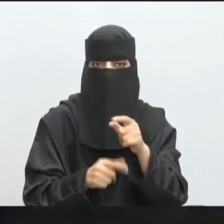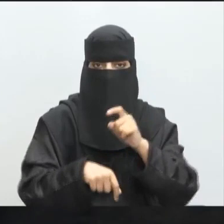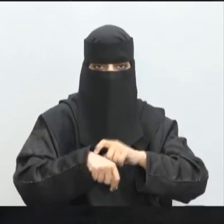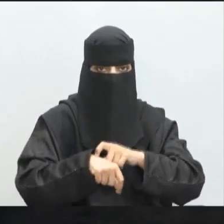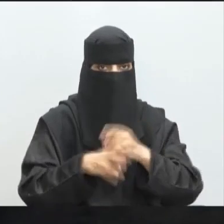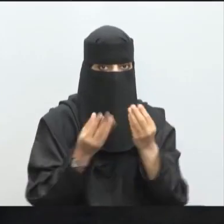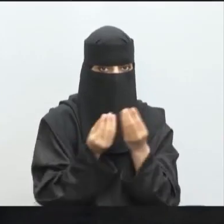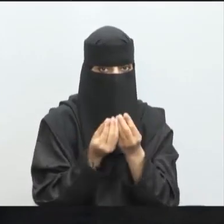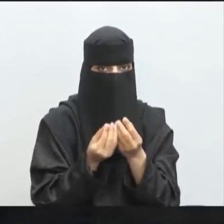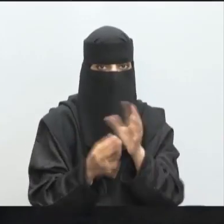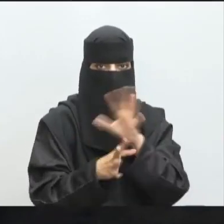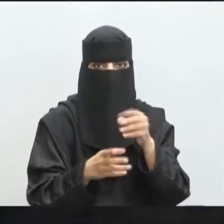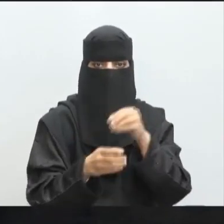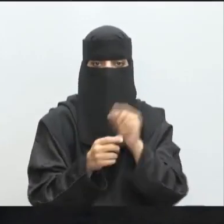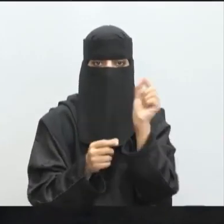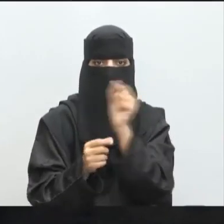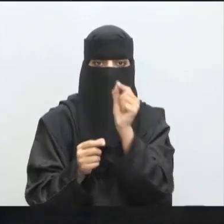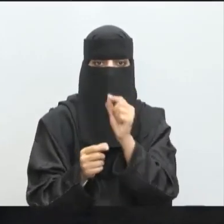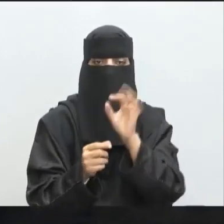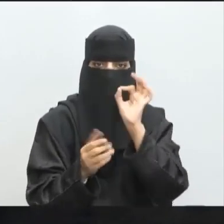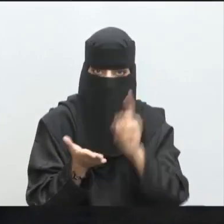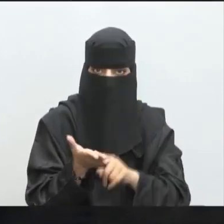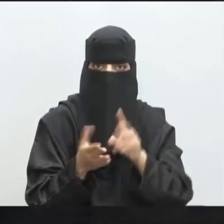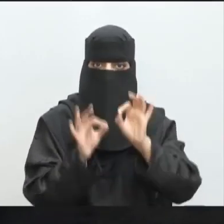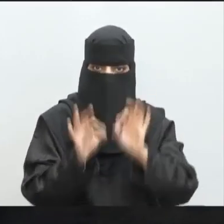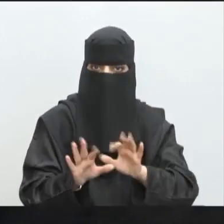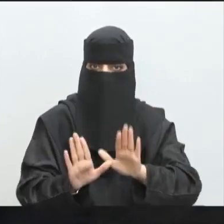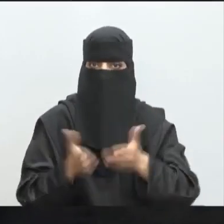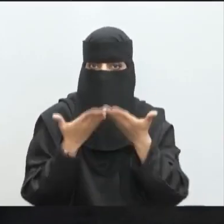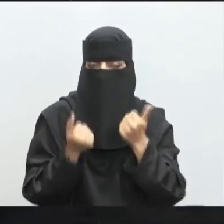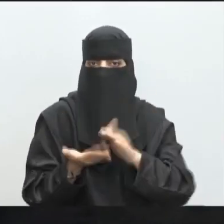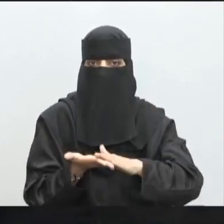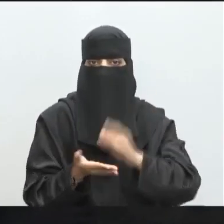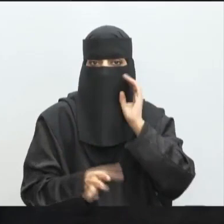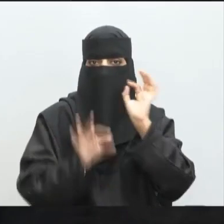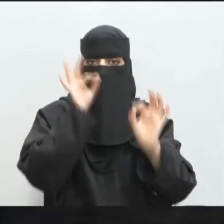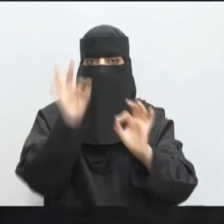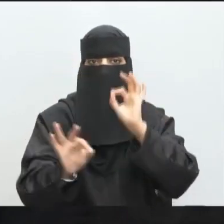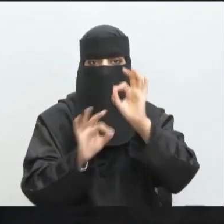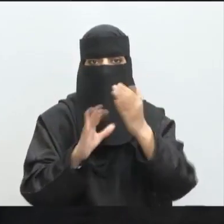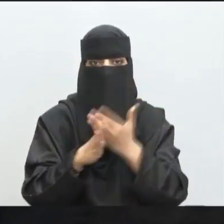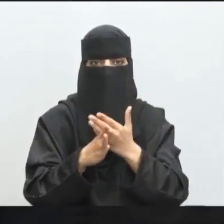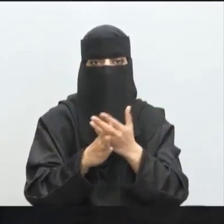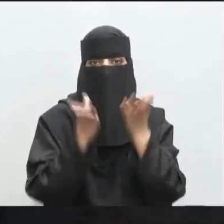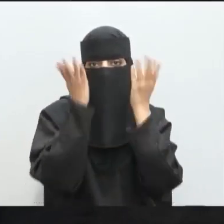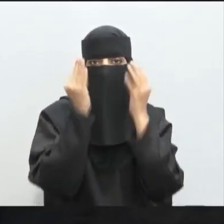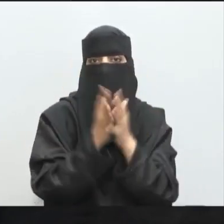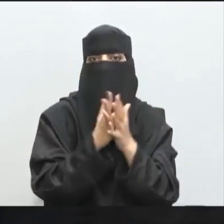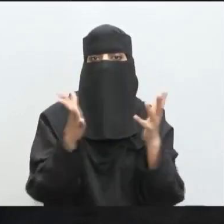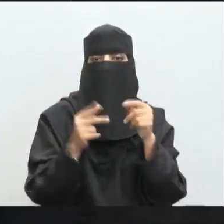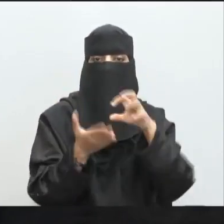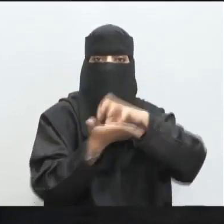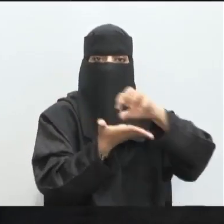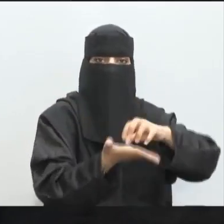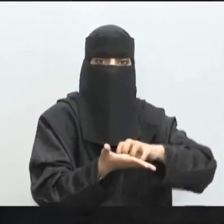الزمني وهذه جميعها خطوط وهميه من خلالها استطعنا معرفه او المعلومات الكثيره عن